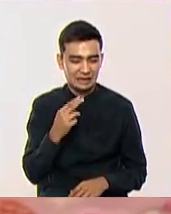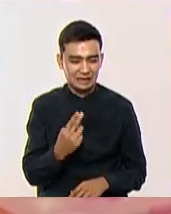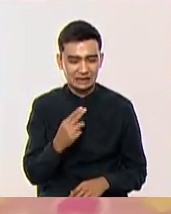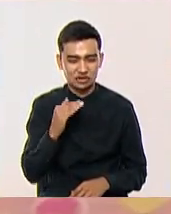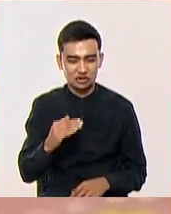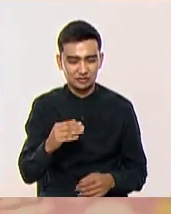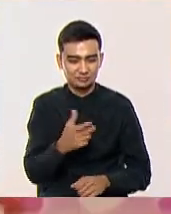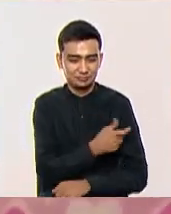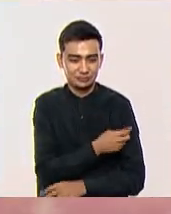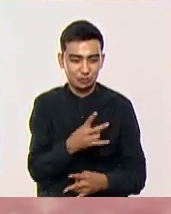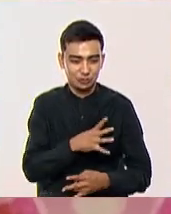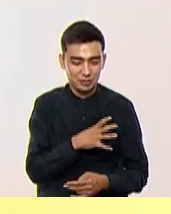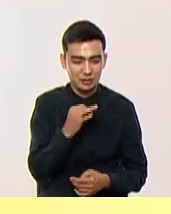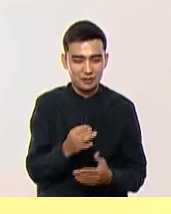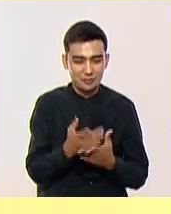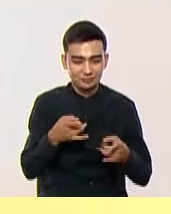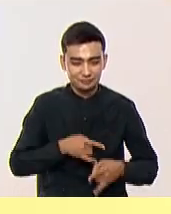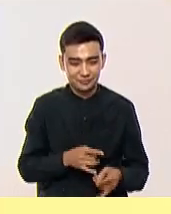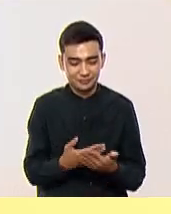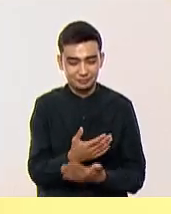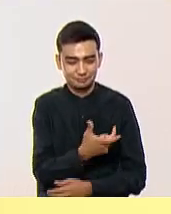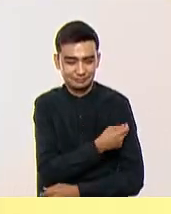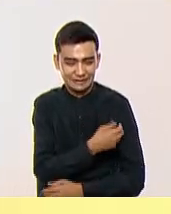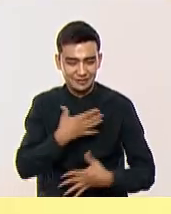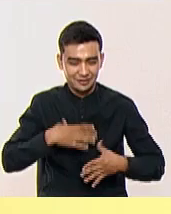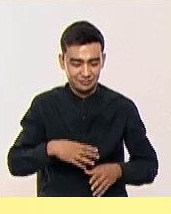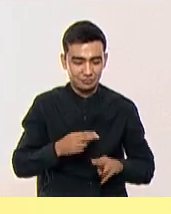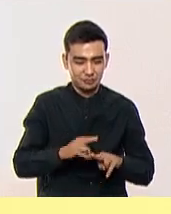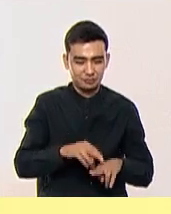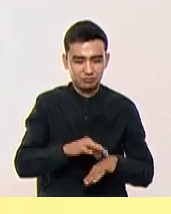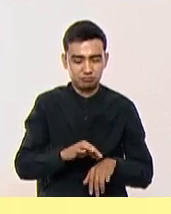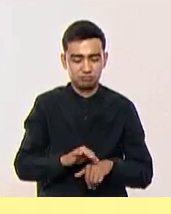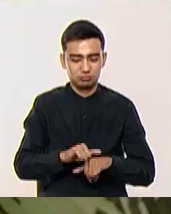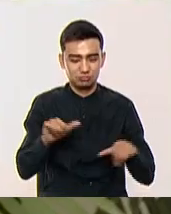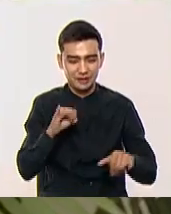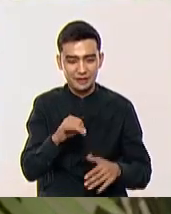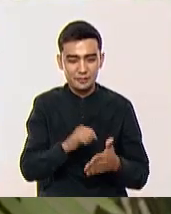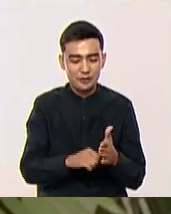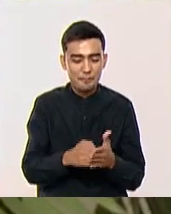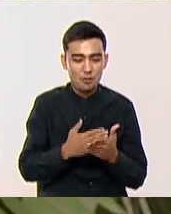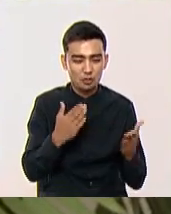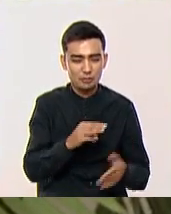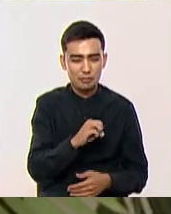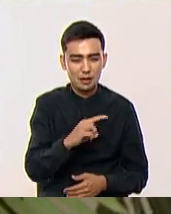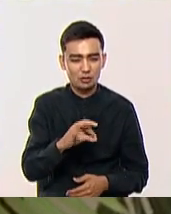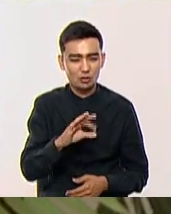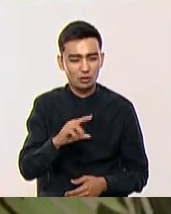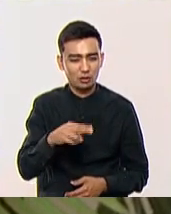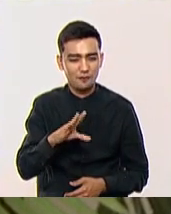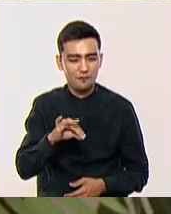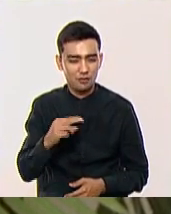более 600,5 новорожденных остались непривитыми. Правда, больше половины из них по причине медотвода, говорят